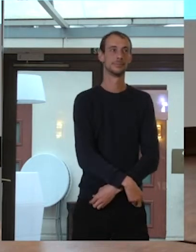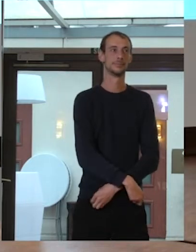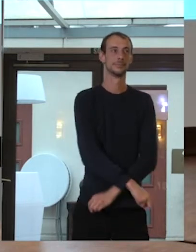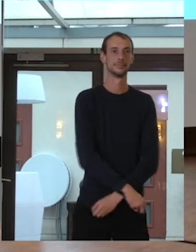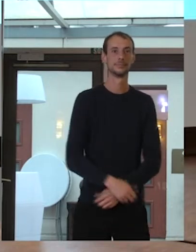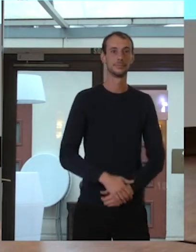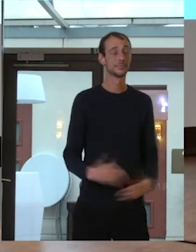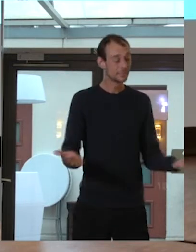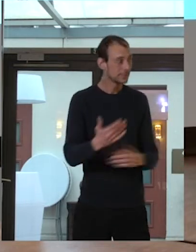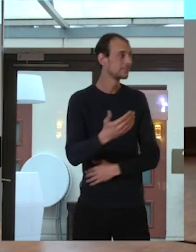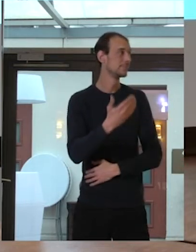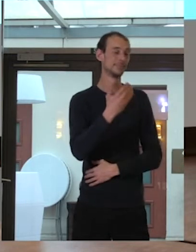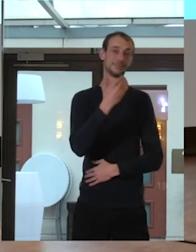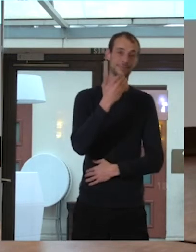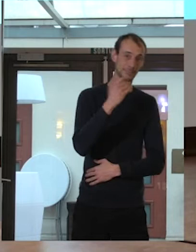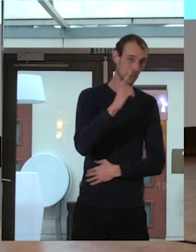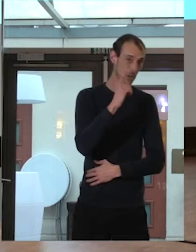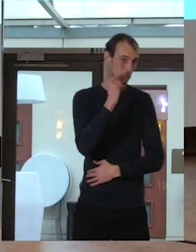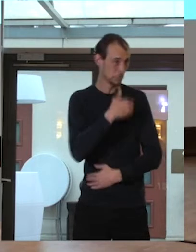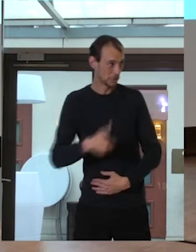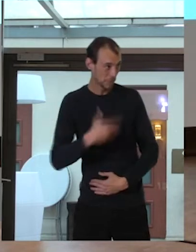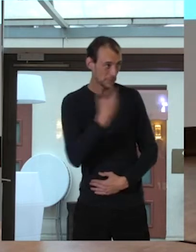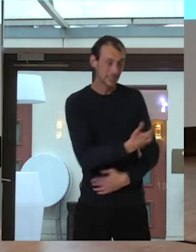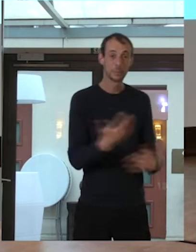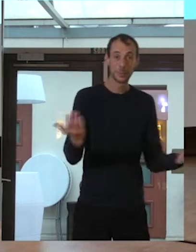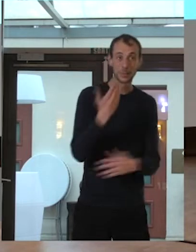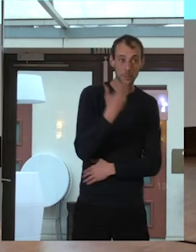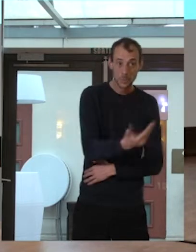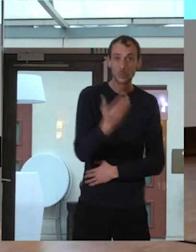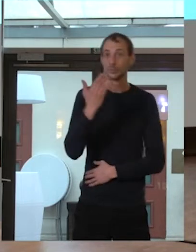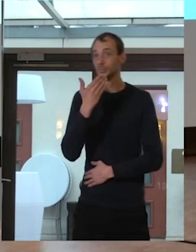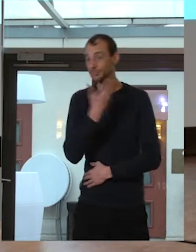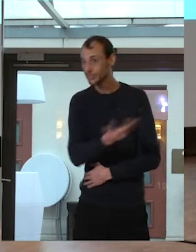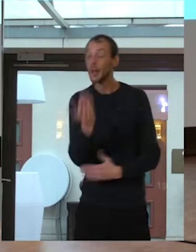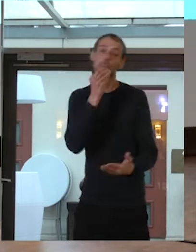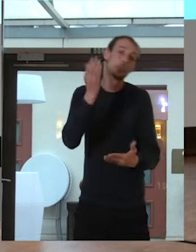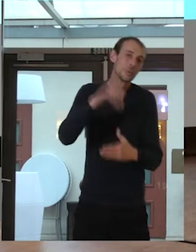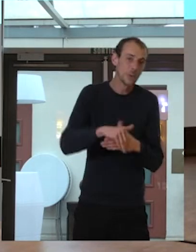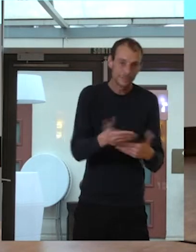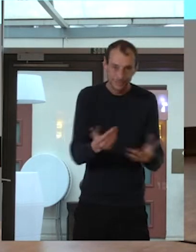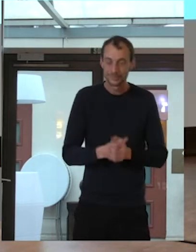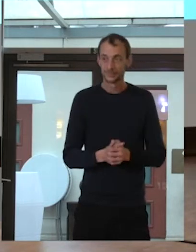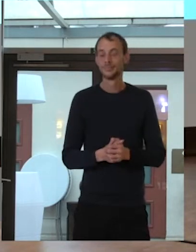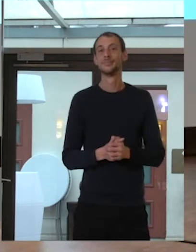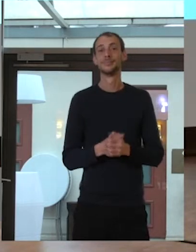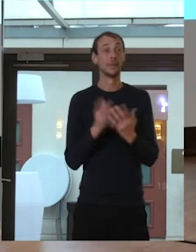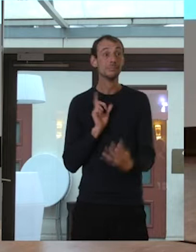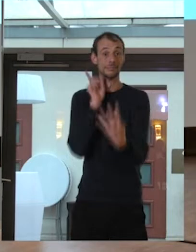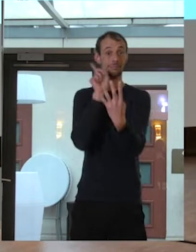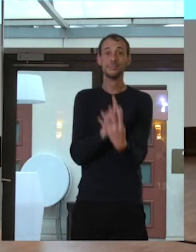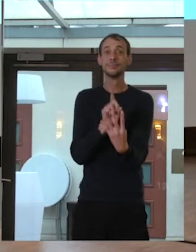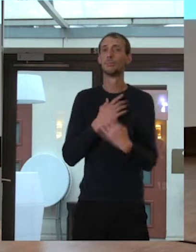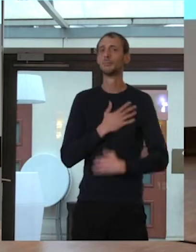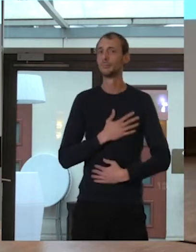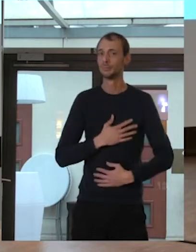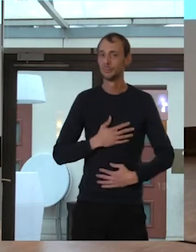Merci, Monsieur le maire. Bonjour à toutes, bonjour à tous, bonsoir plutôt. Je suis ravie d'être là avec vous ce soir